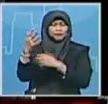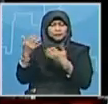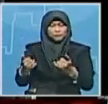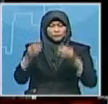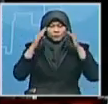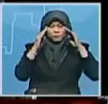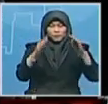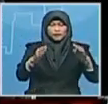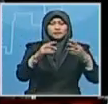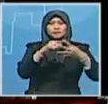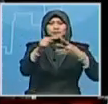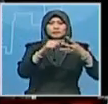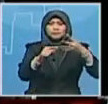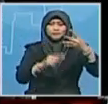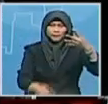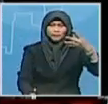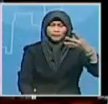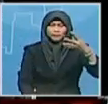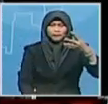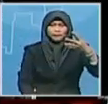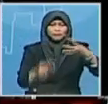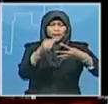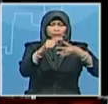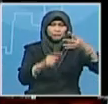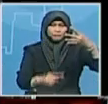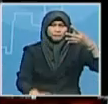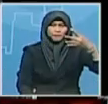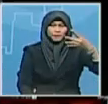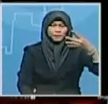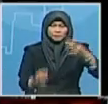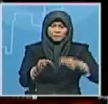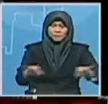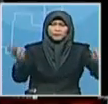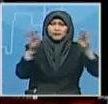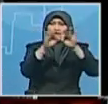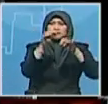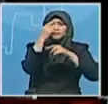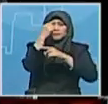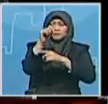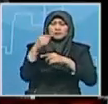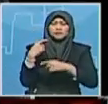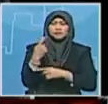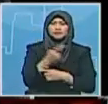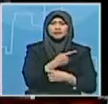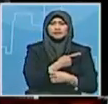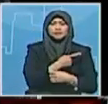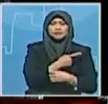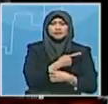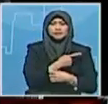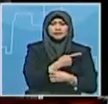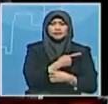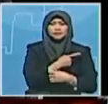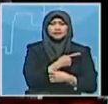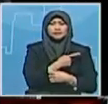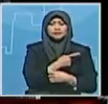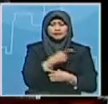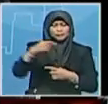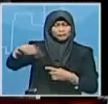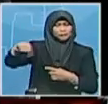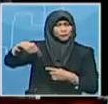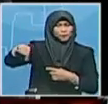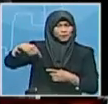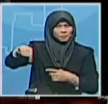fokuskan 4 perkara. Saya kira 4 perkara ini amat penting sekali untuk kita, apa? Iaitu pertama sekali